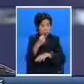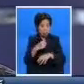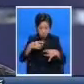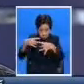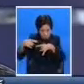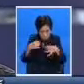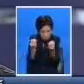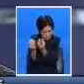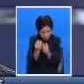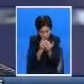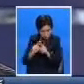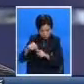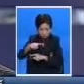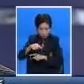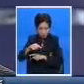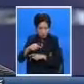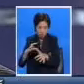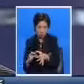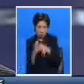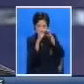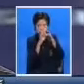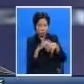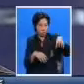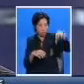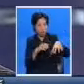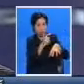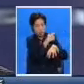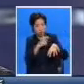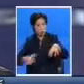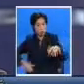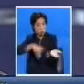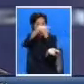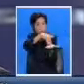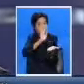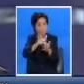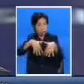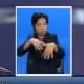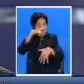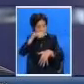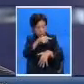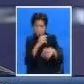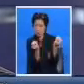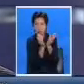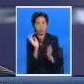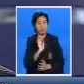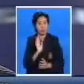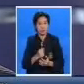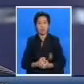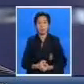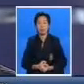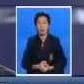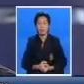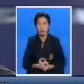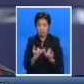พึงที่จะให้ไปกระทบกับสถาบันซึ่งเป็นสถาบันที่หลอมรวมจิตใจของคนทั้งประเทศนะครับทีนี้